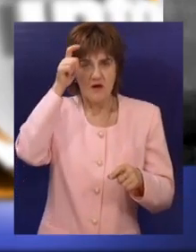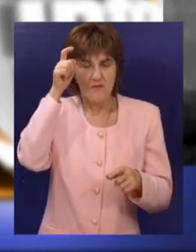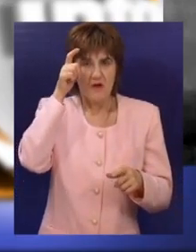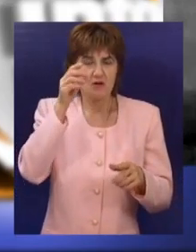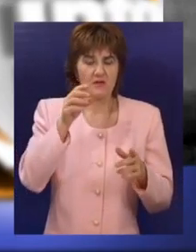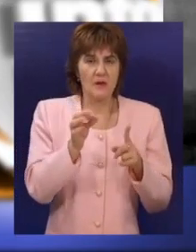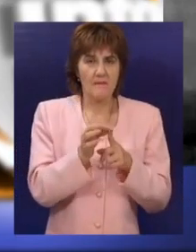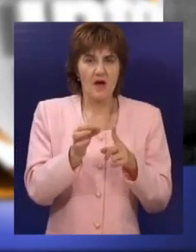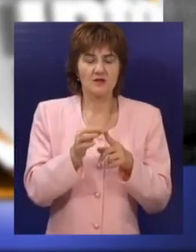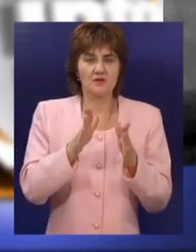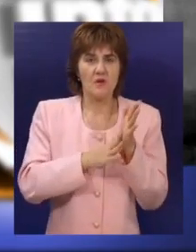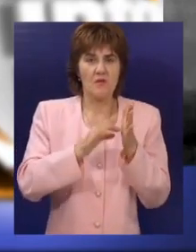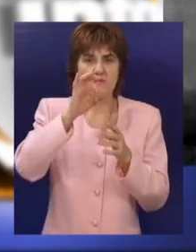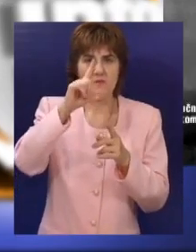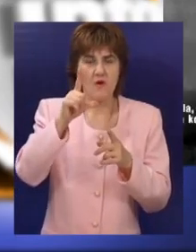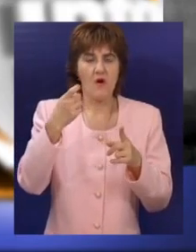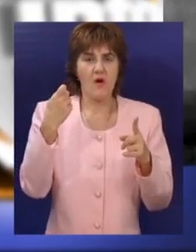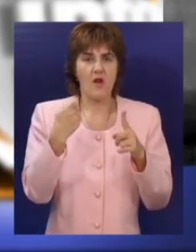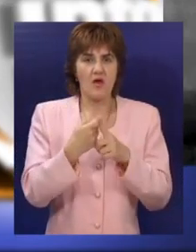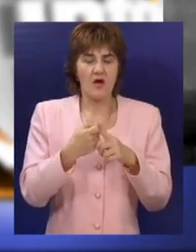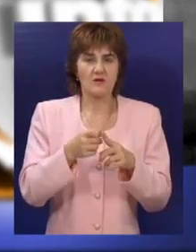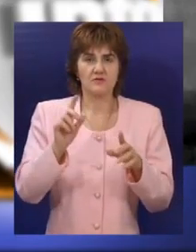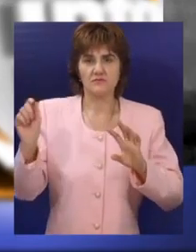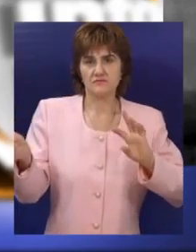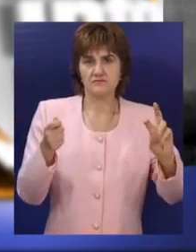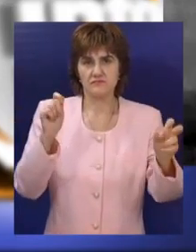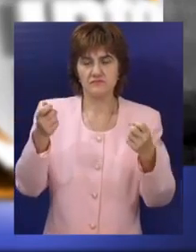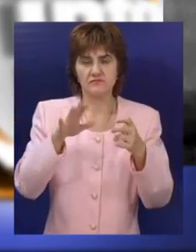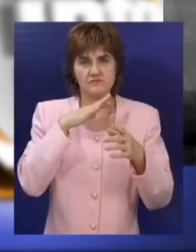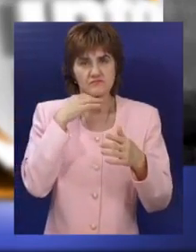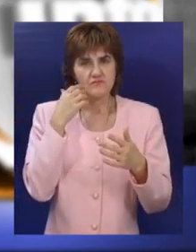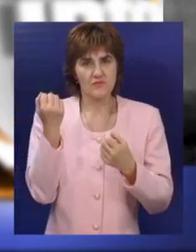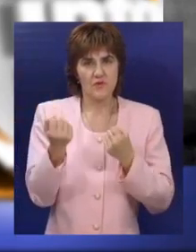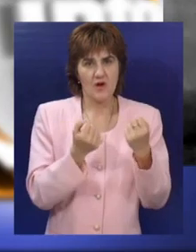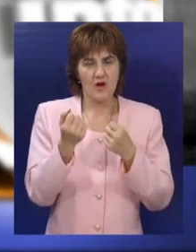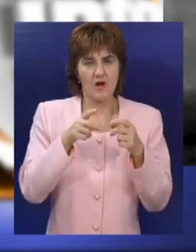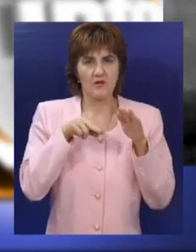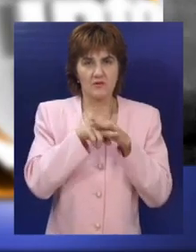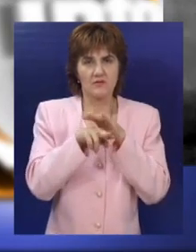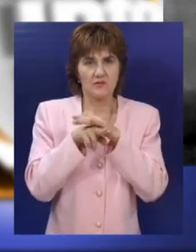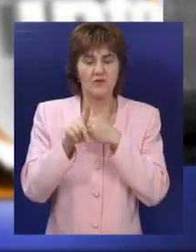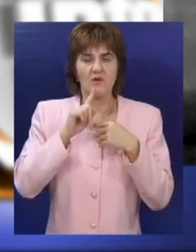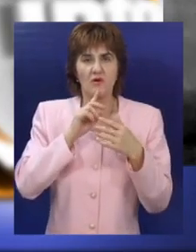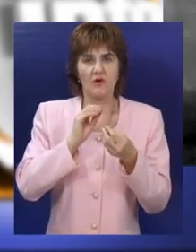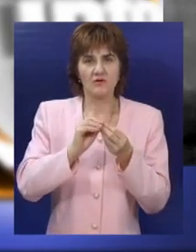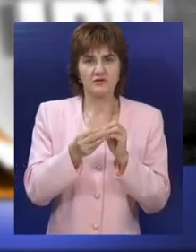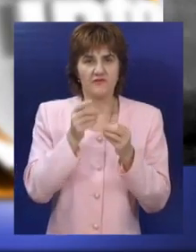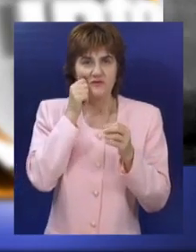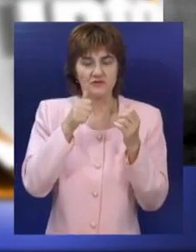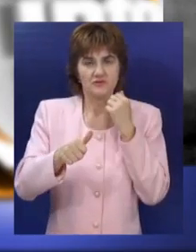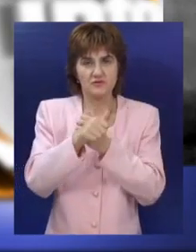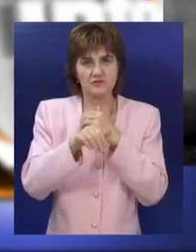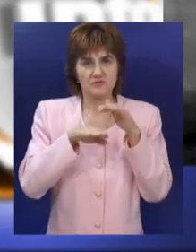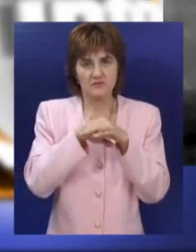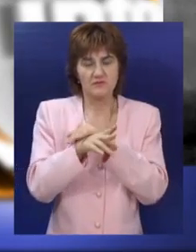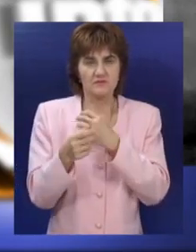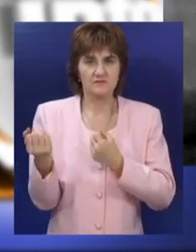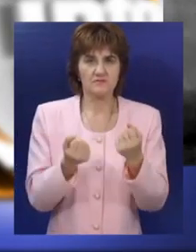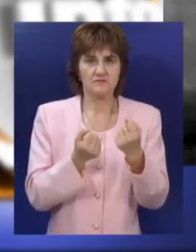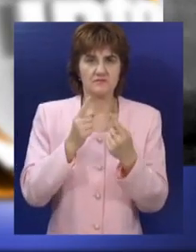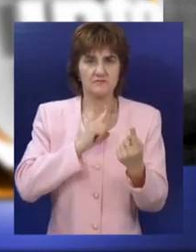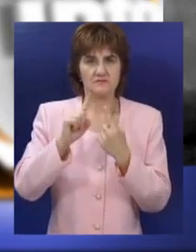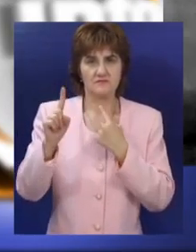Pančevu, Loznici, Molu i Kanjiži, pronađeno je i privremeno oduzeto nekoliko automobila koji su korišćeni za krijumčarenje ljudi,